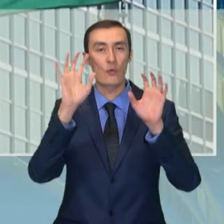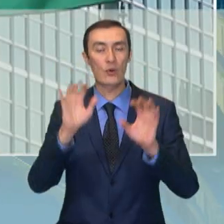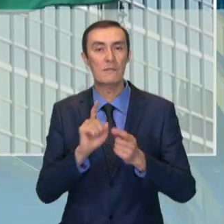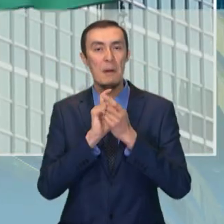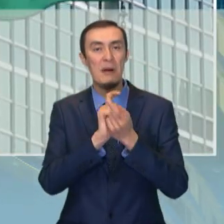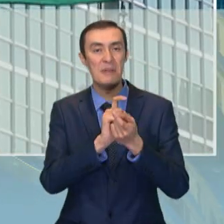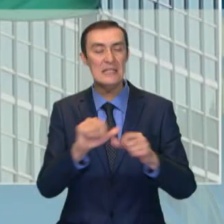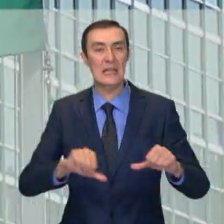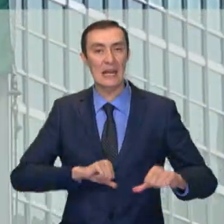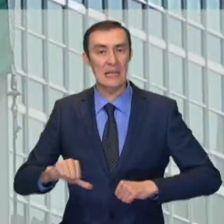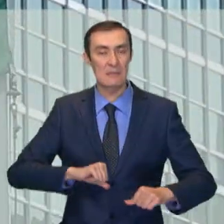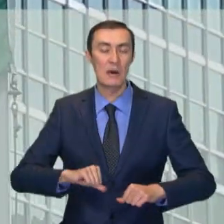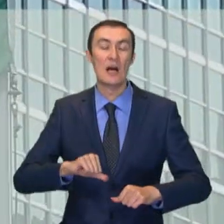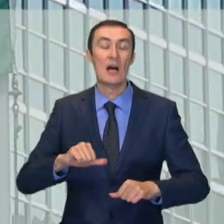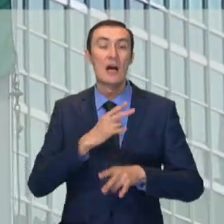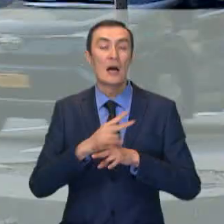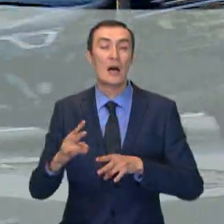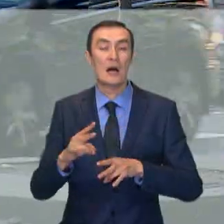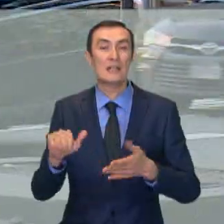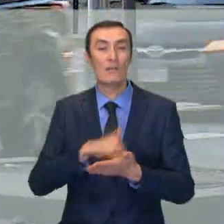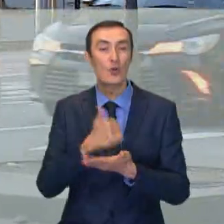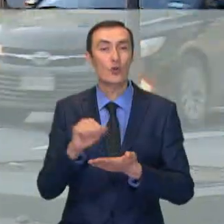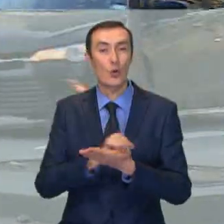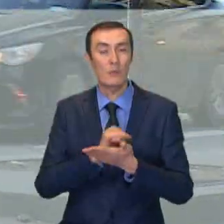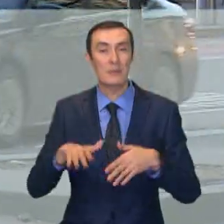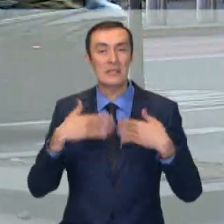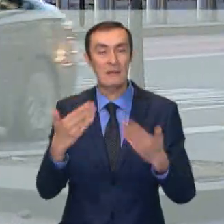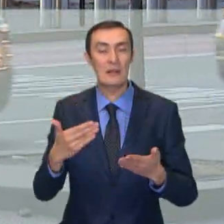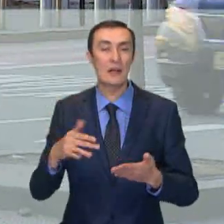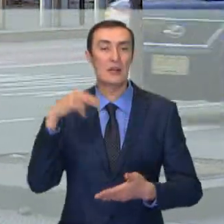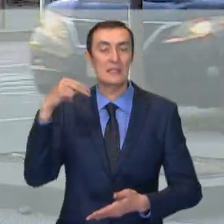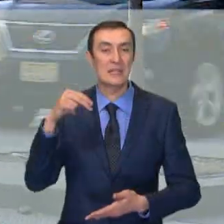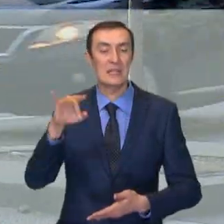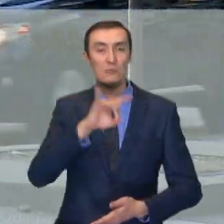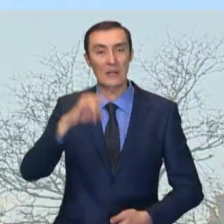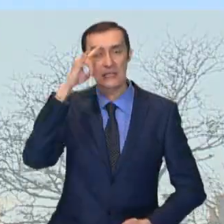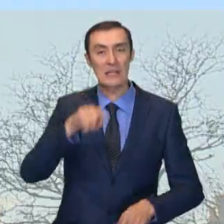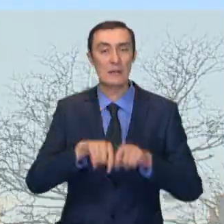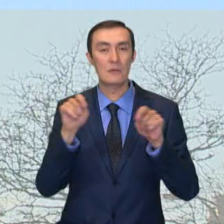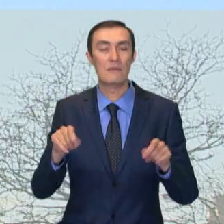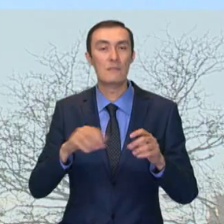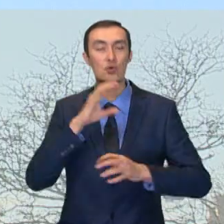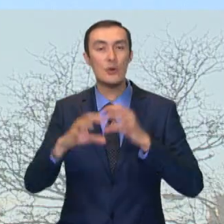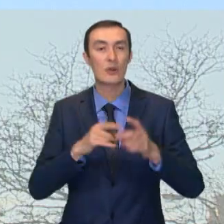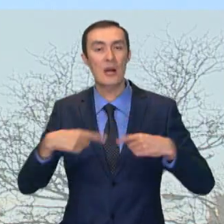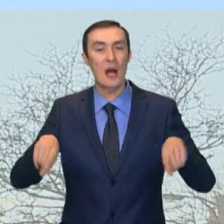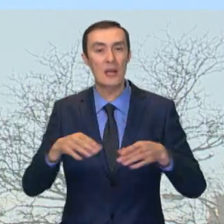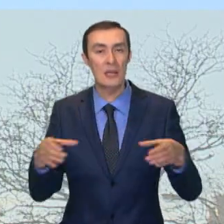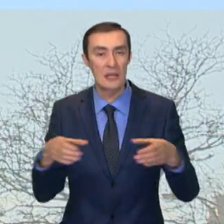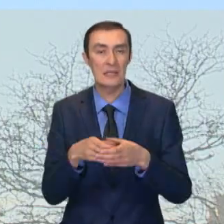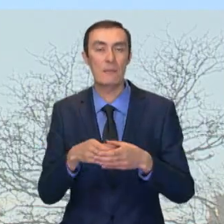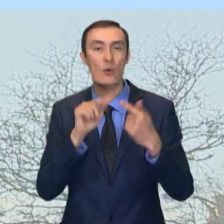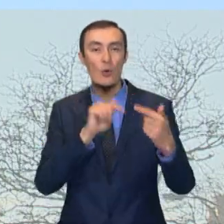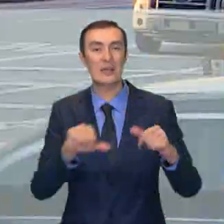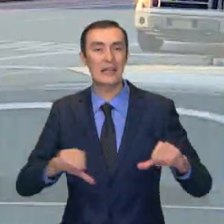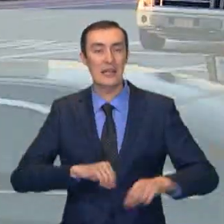терроризмом. Основной целью документа, инициированного президентом Казахстана, является создание международной коалиции по контртерроризму и